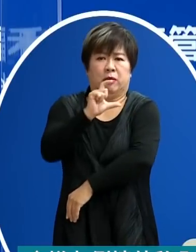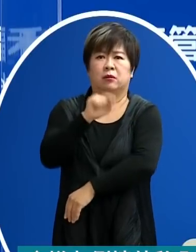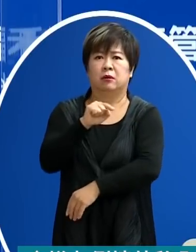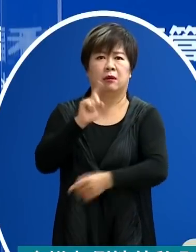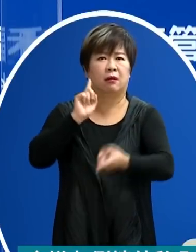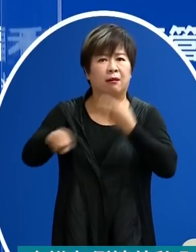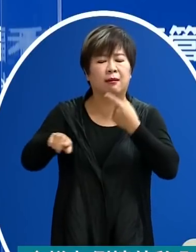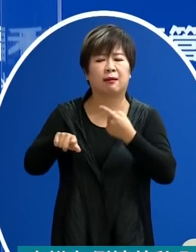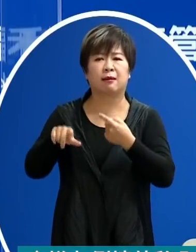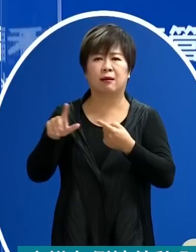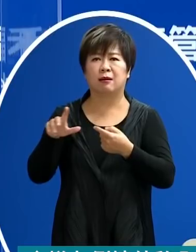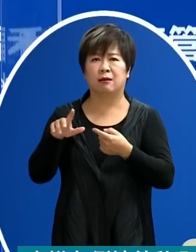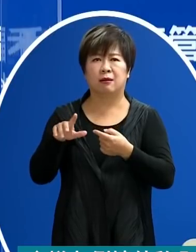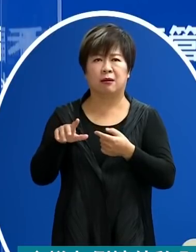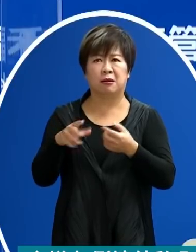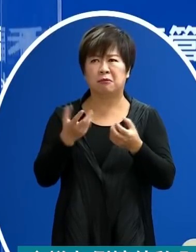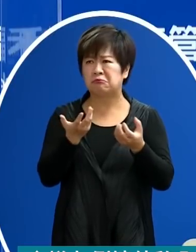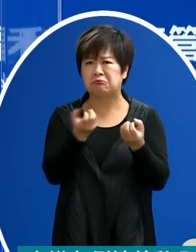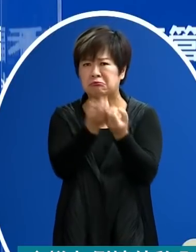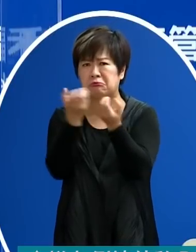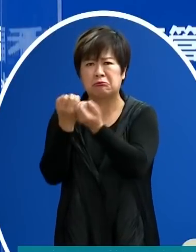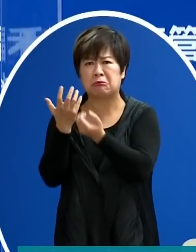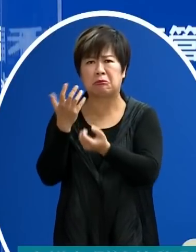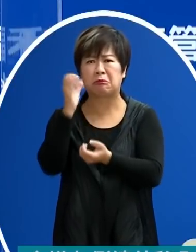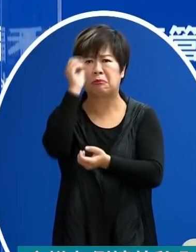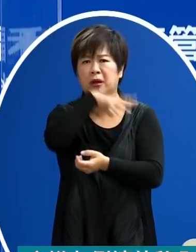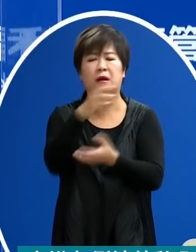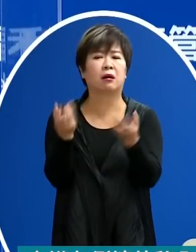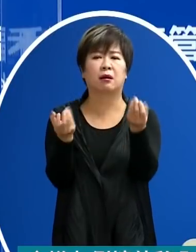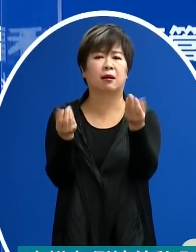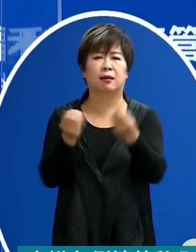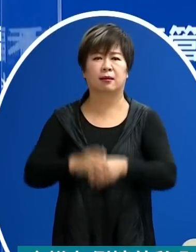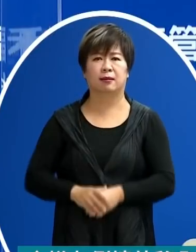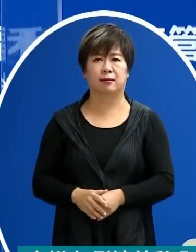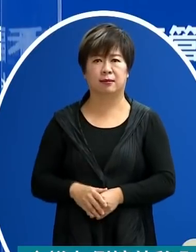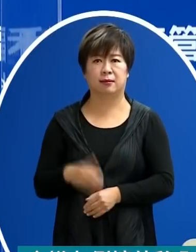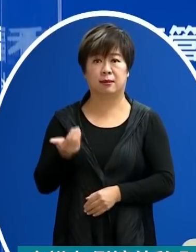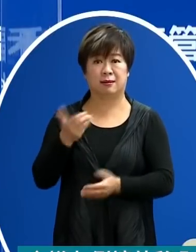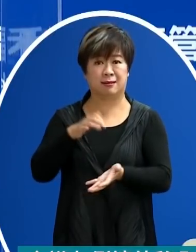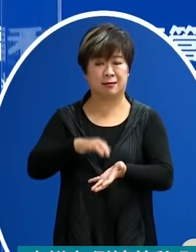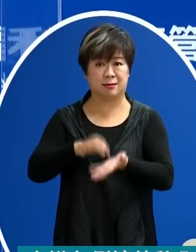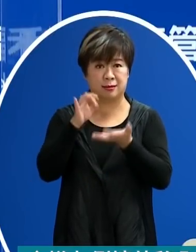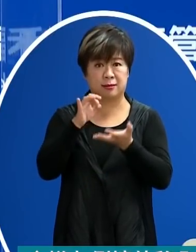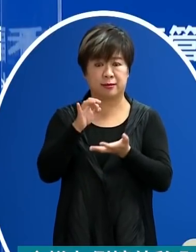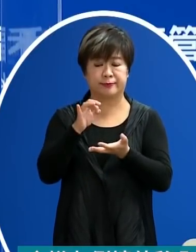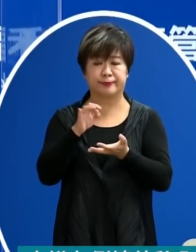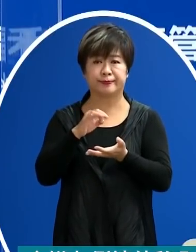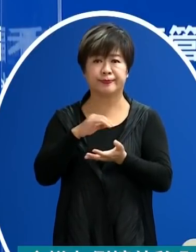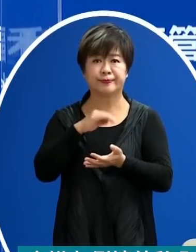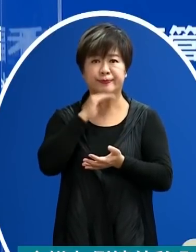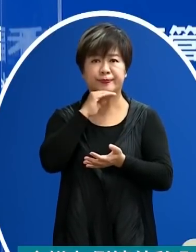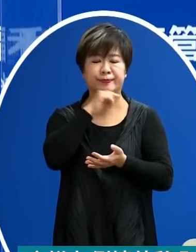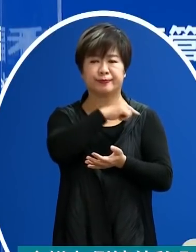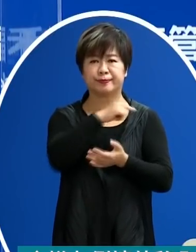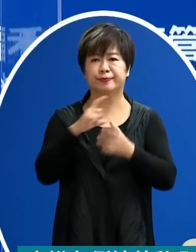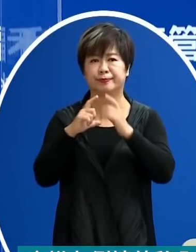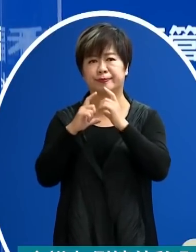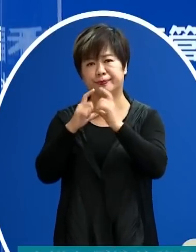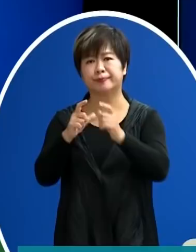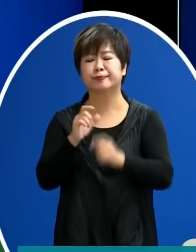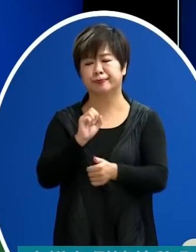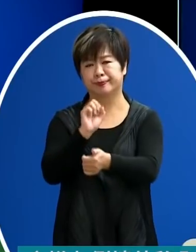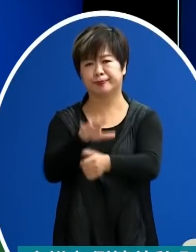传出一些特别哈不好的一个结果。那至于说刚刚说有个案事情，我们这边也有没有